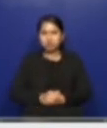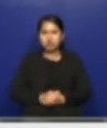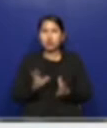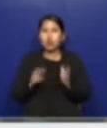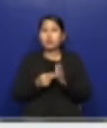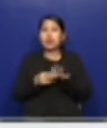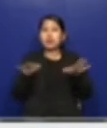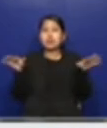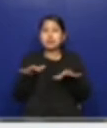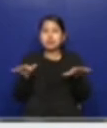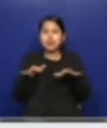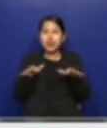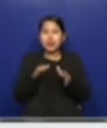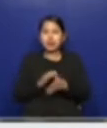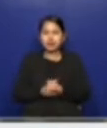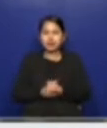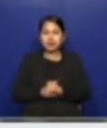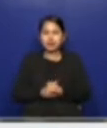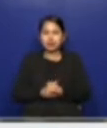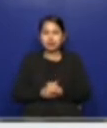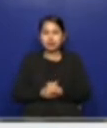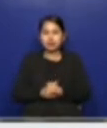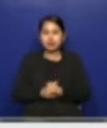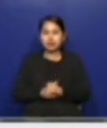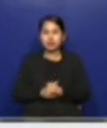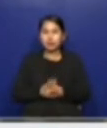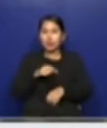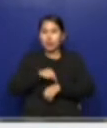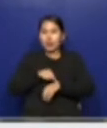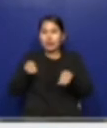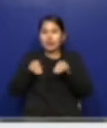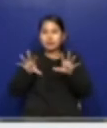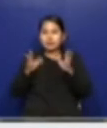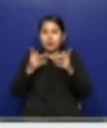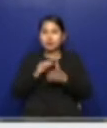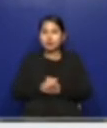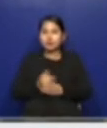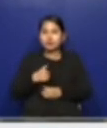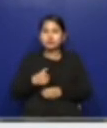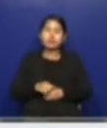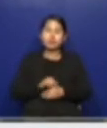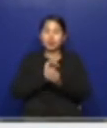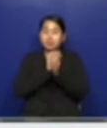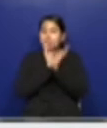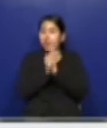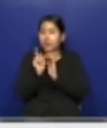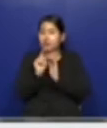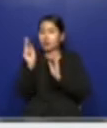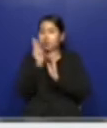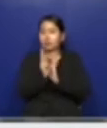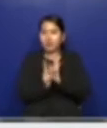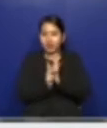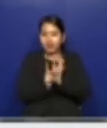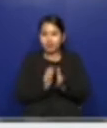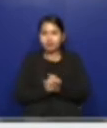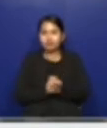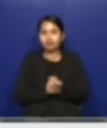ติผมว่าจะว่าถึงสัก 4-5 อันหมดจะหมดแล้วครับปฏิรูปกฎหมาย